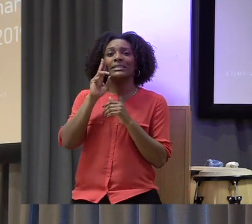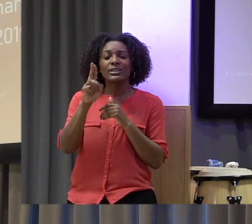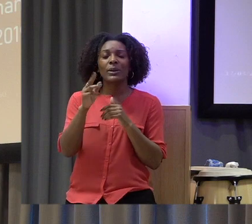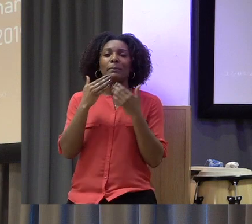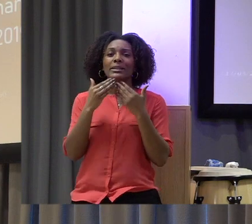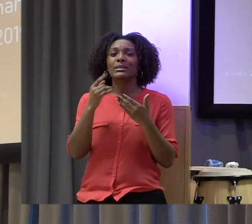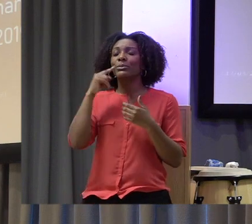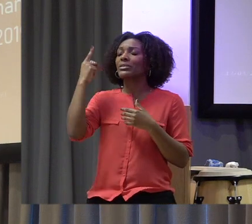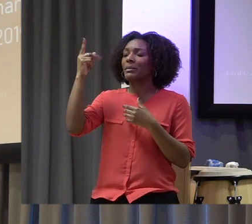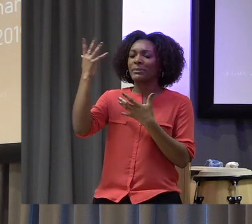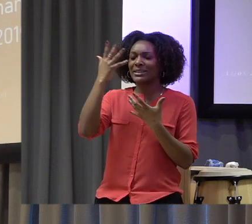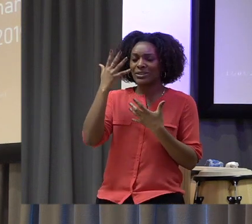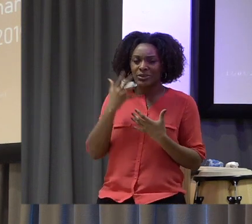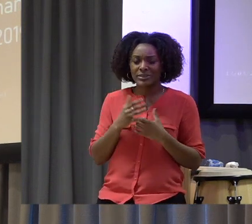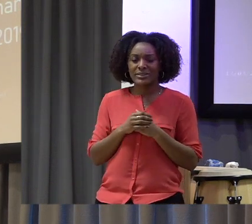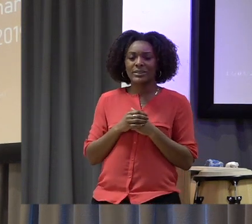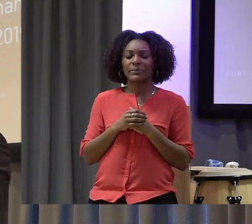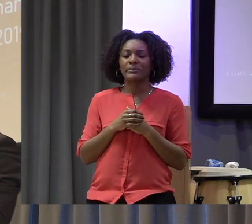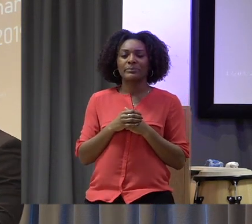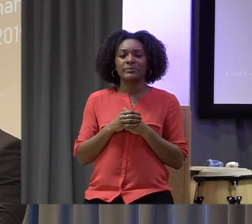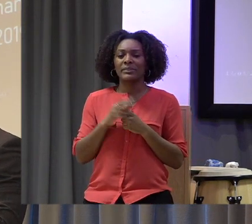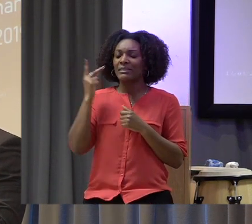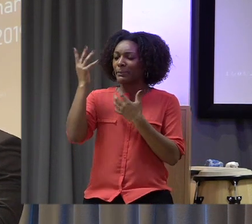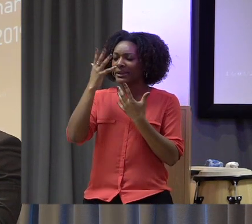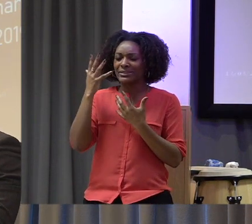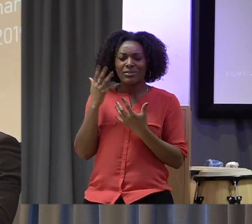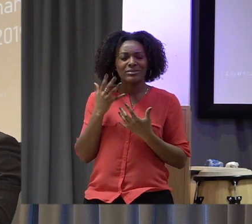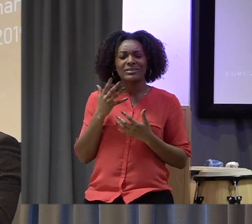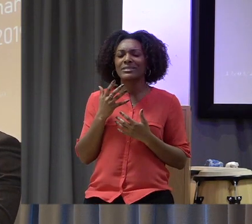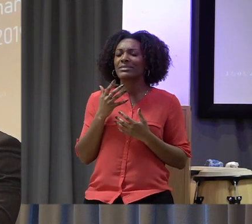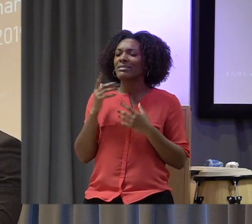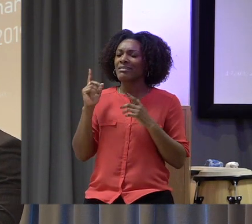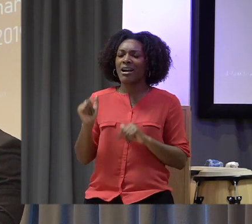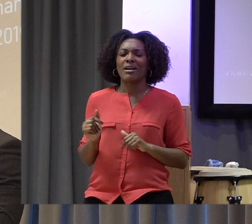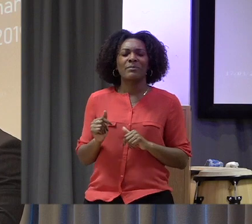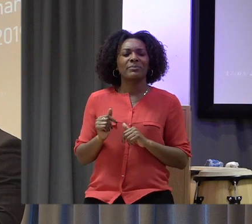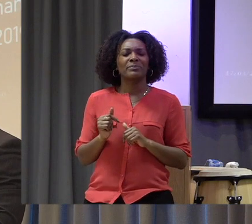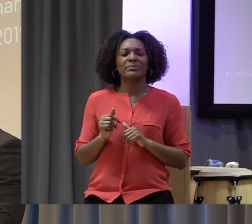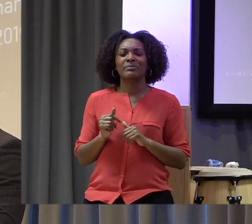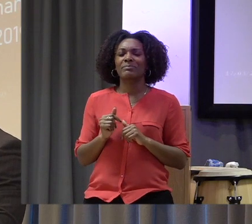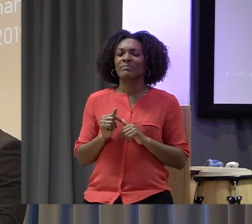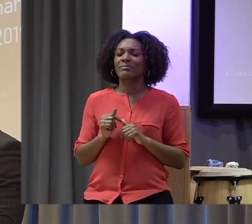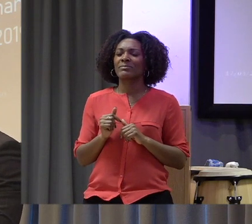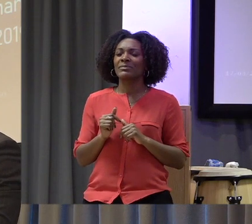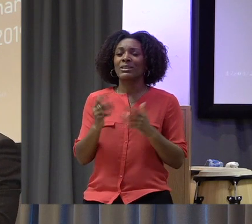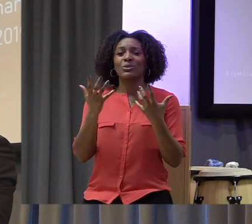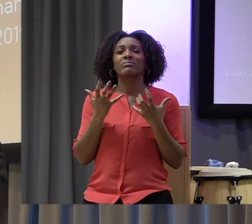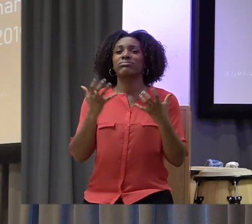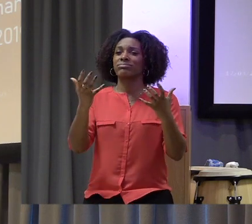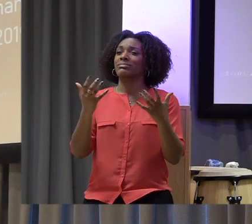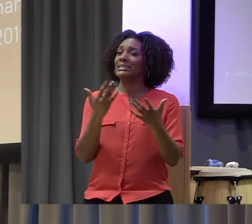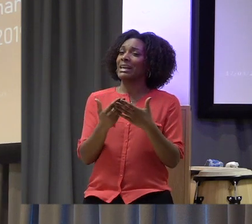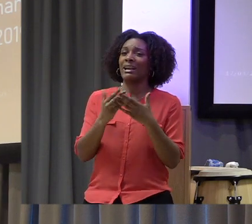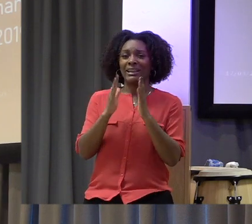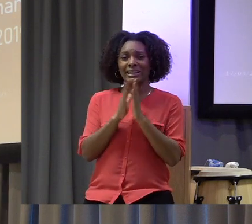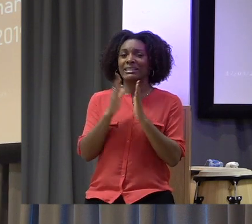présence, parce que c'est elle qui fait la différence. C'est elle qui fait que ce rassemblement est différent des autres.